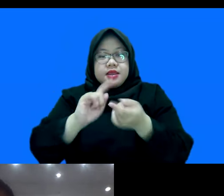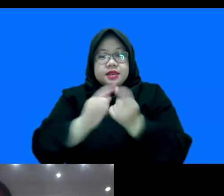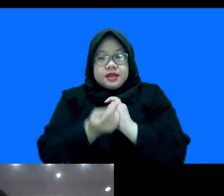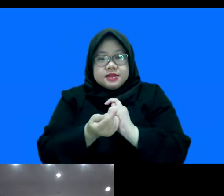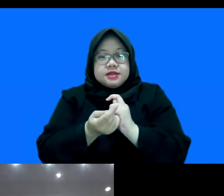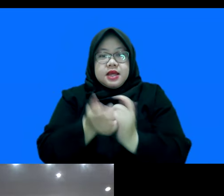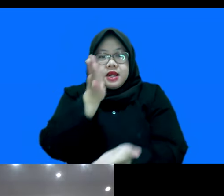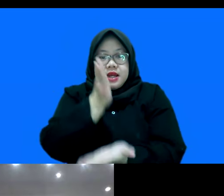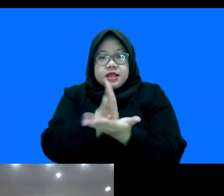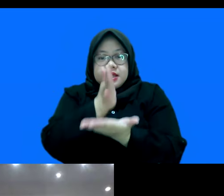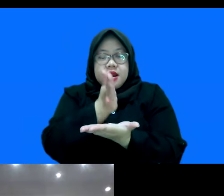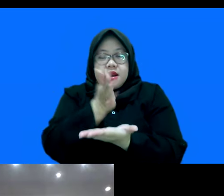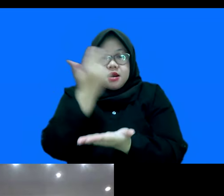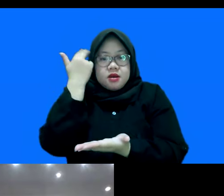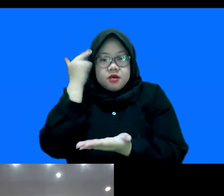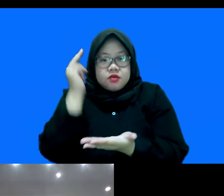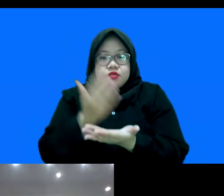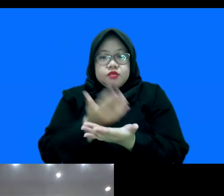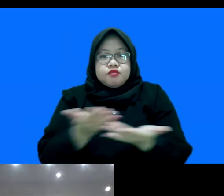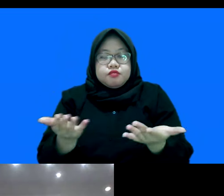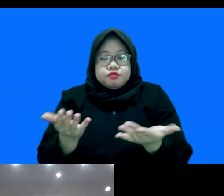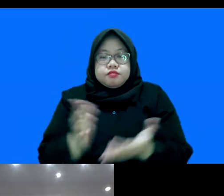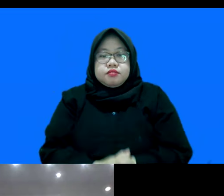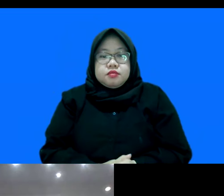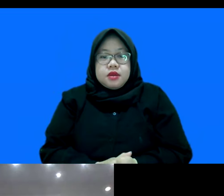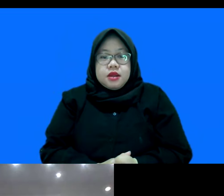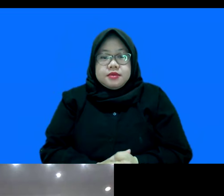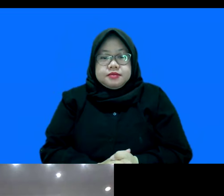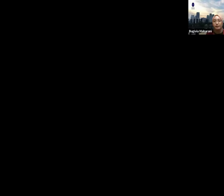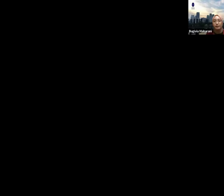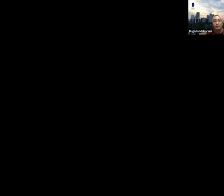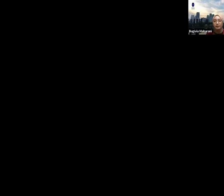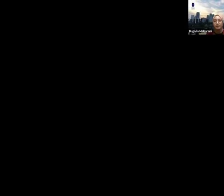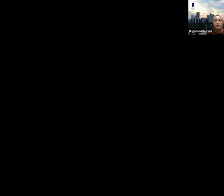Bang Ihsan, dipersilahkan waktu pemaparannya kurang lebih 30 menit.